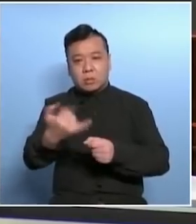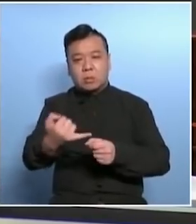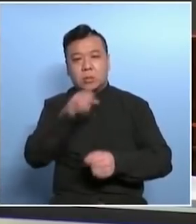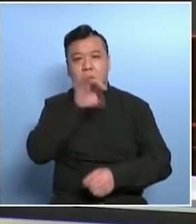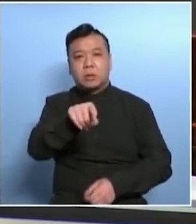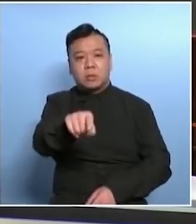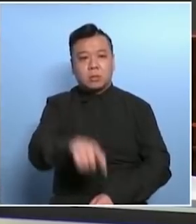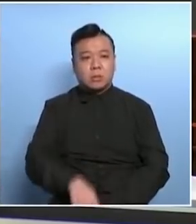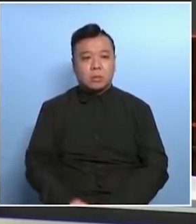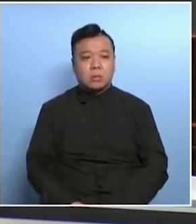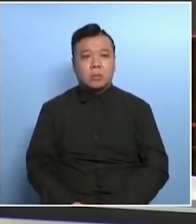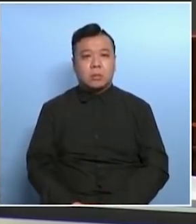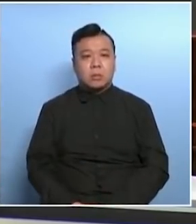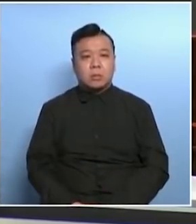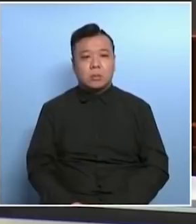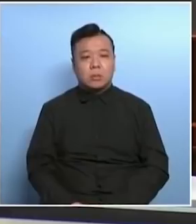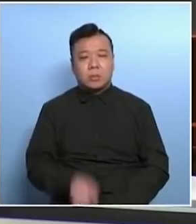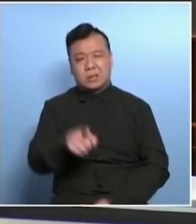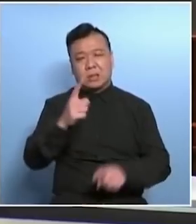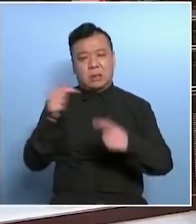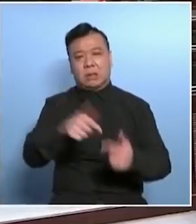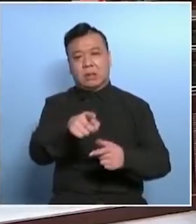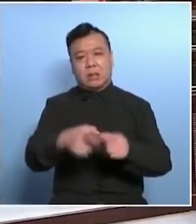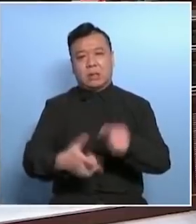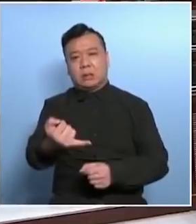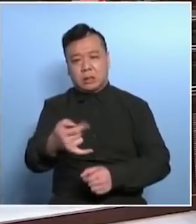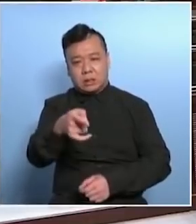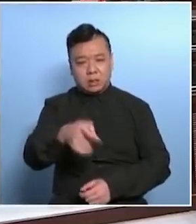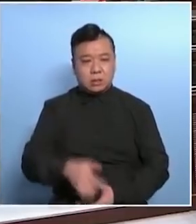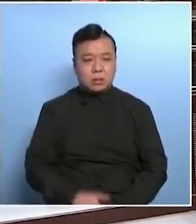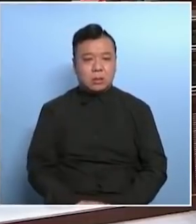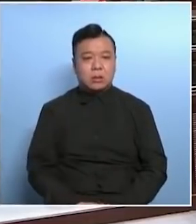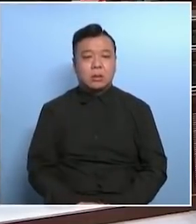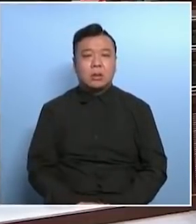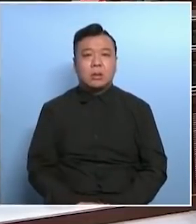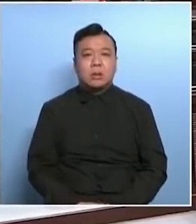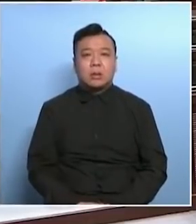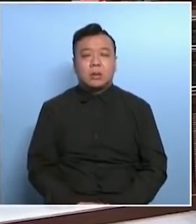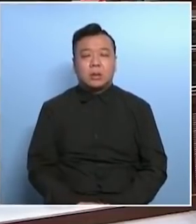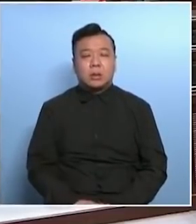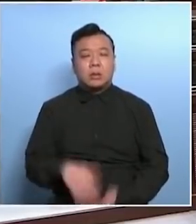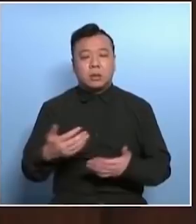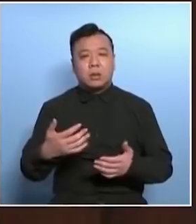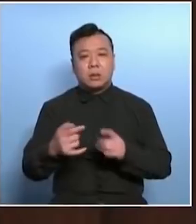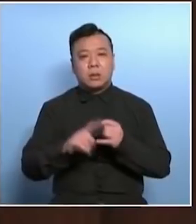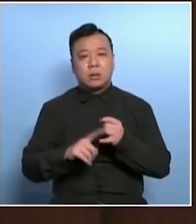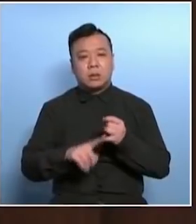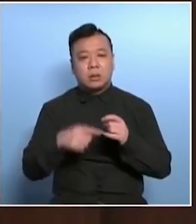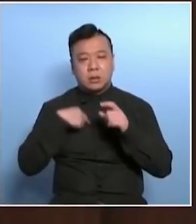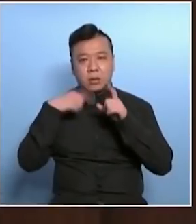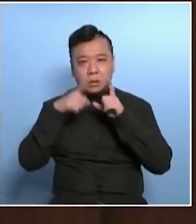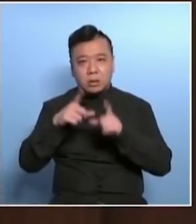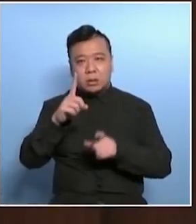嘅説話啫。 佢不嬲都不公嘅。 好啦，我現在做總結一個回